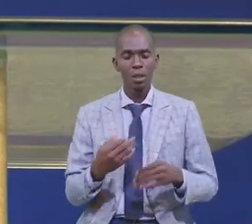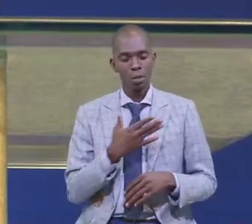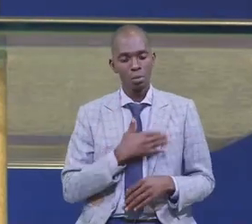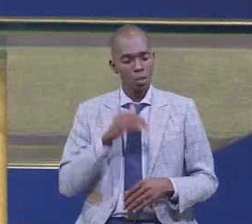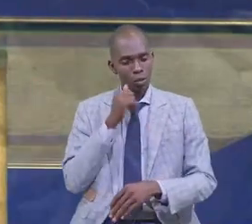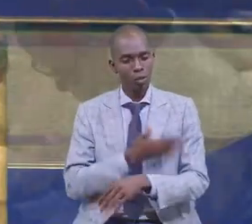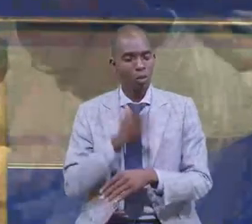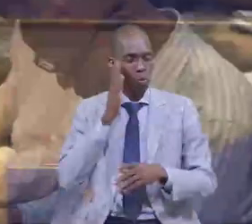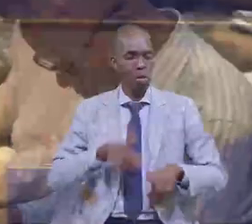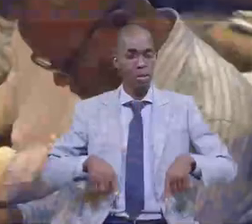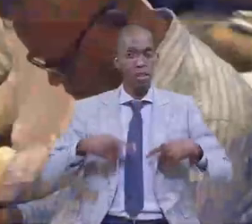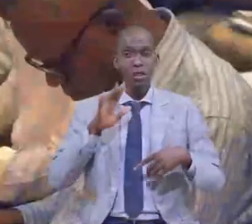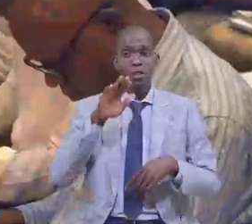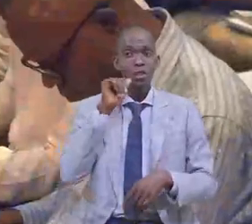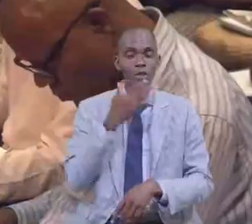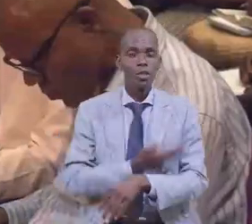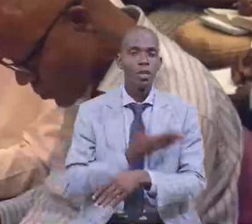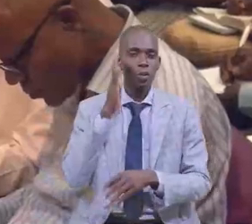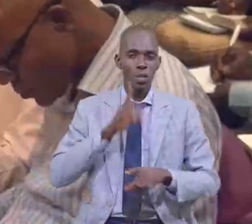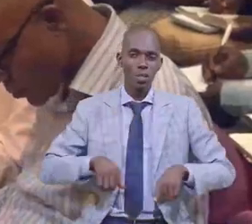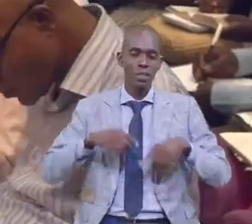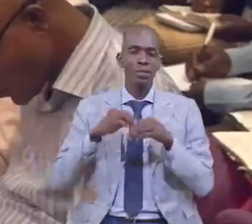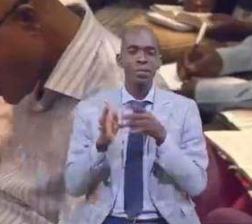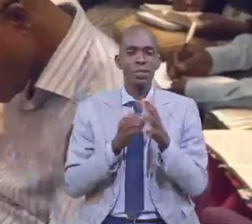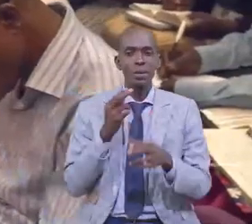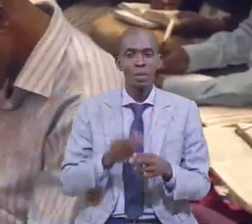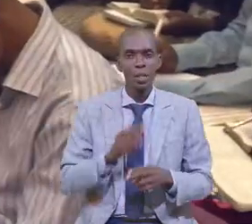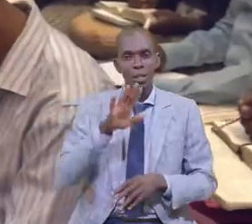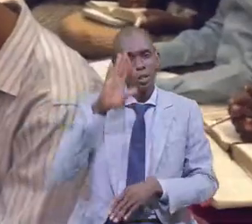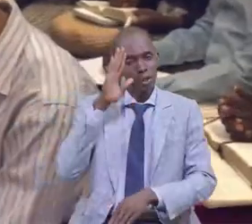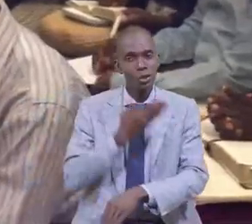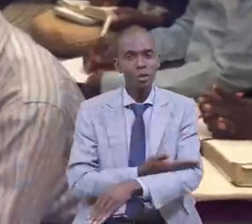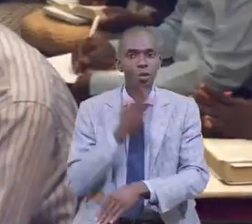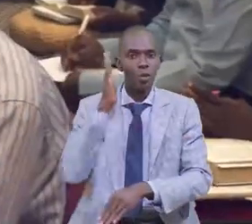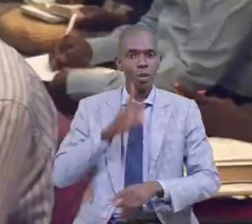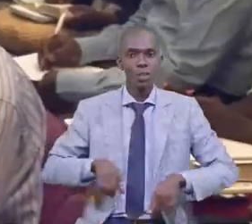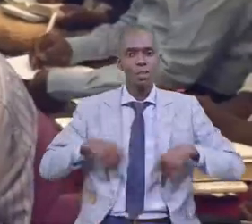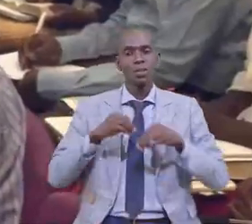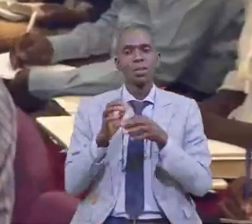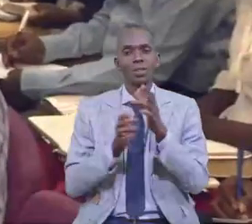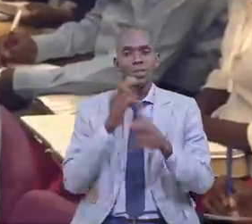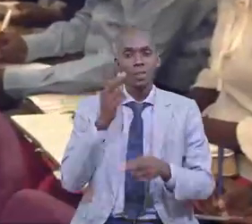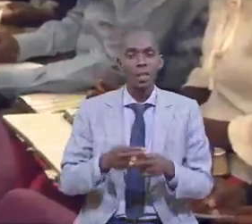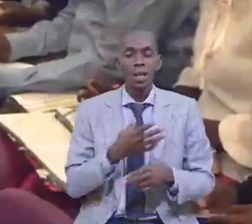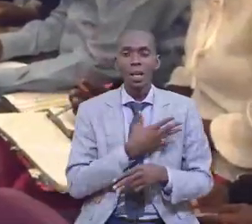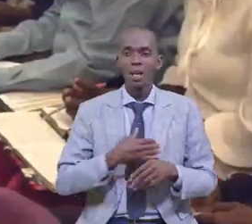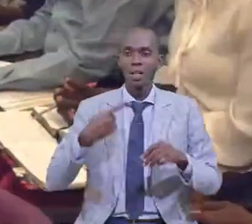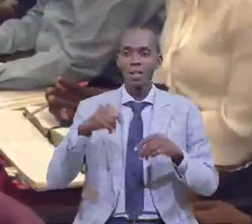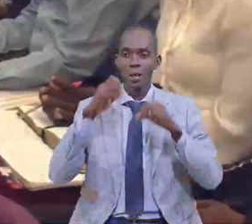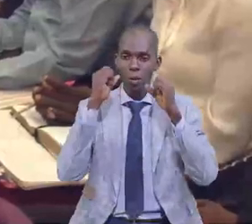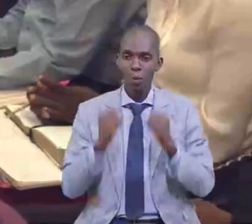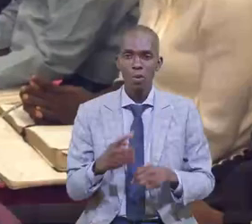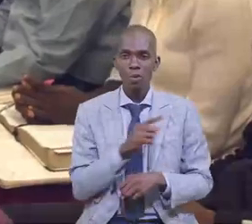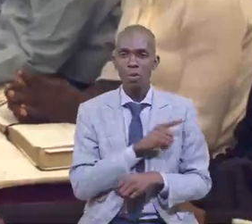vive. Votre fille vivra. Votre fils vivra. Amen. Et la puissance du